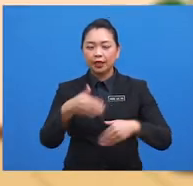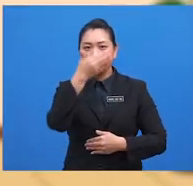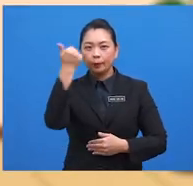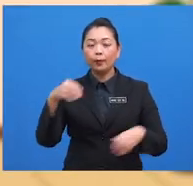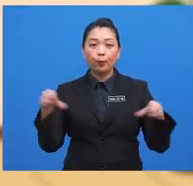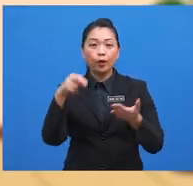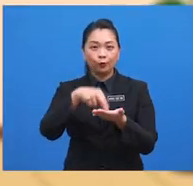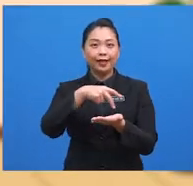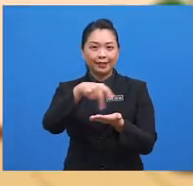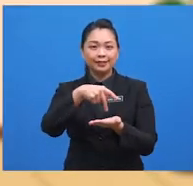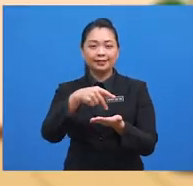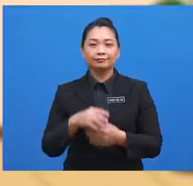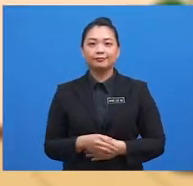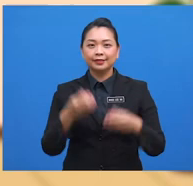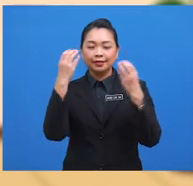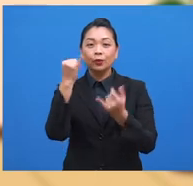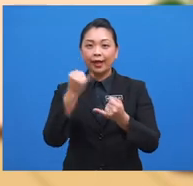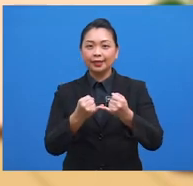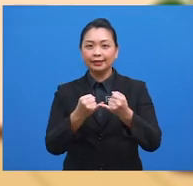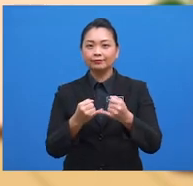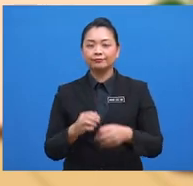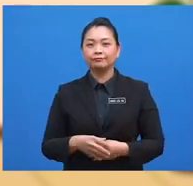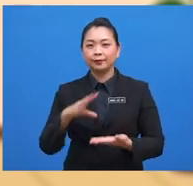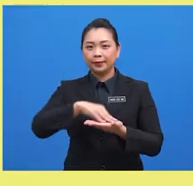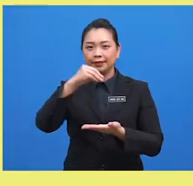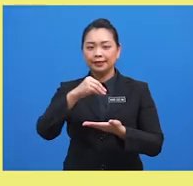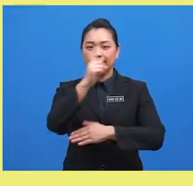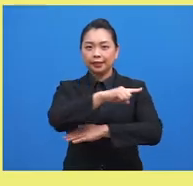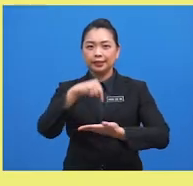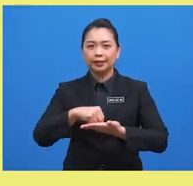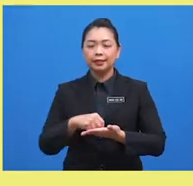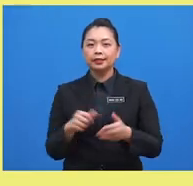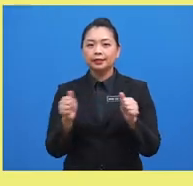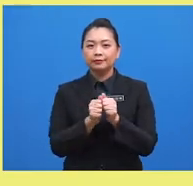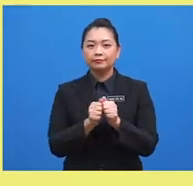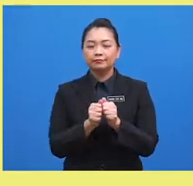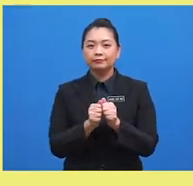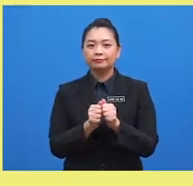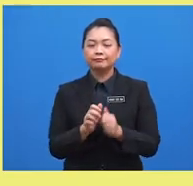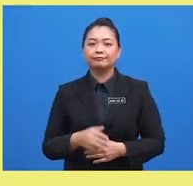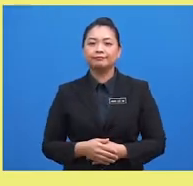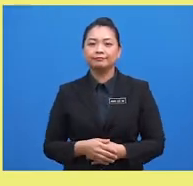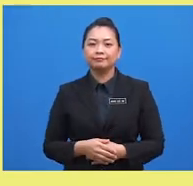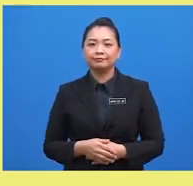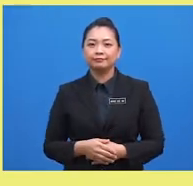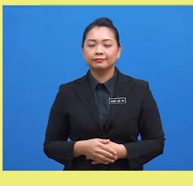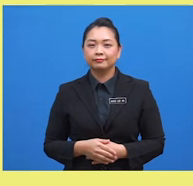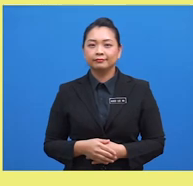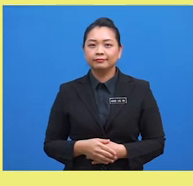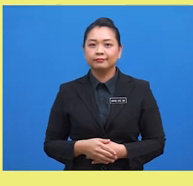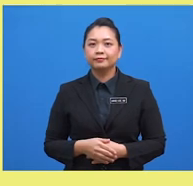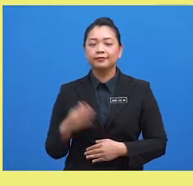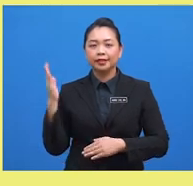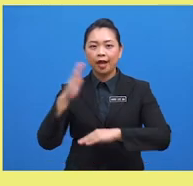Jangan lupa buat ulang kaji. Cikgu akhiri pembelajaran hari ini dengan serangkap pantun.